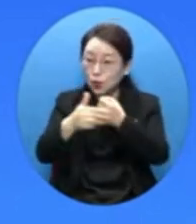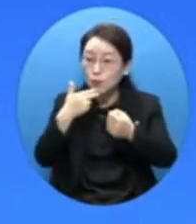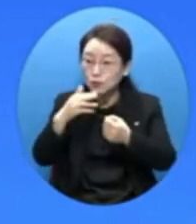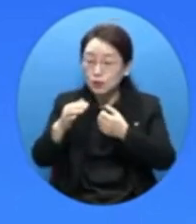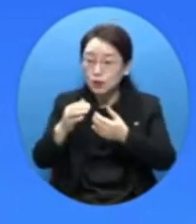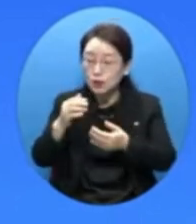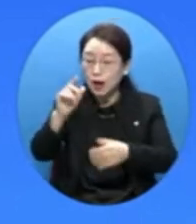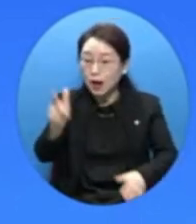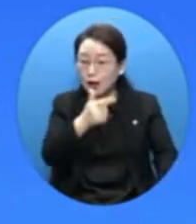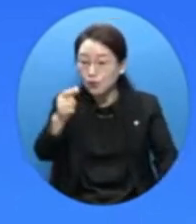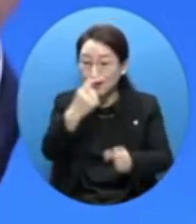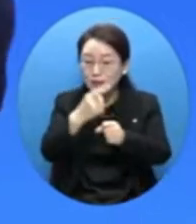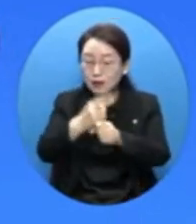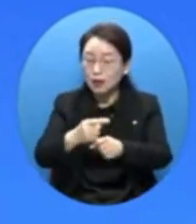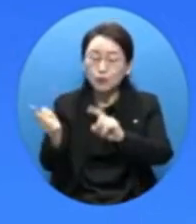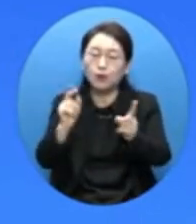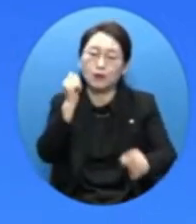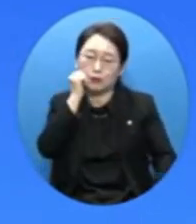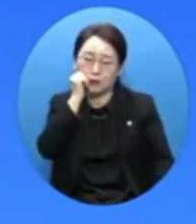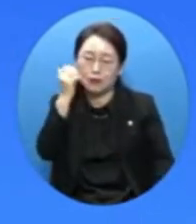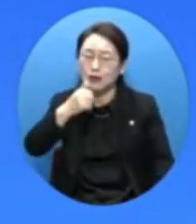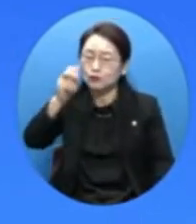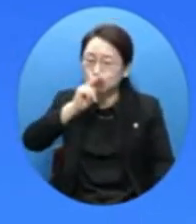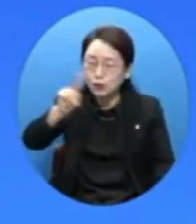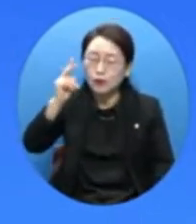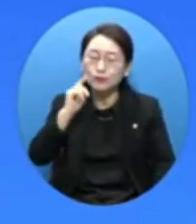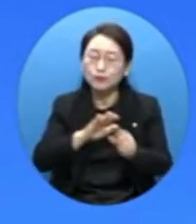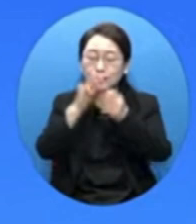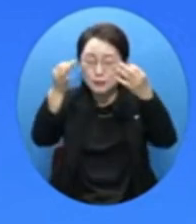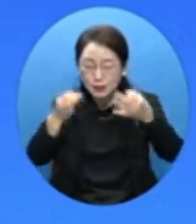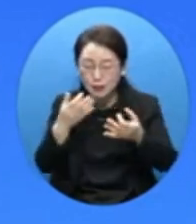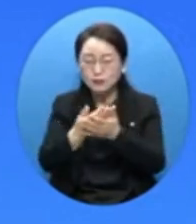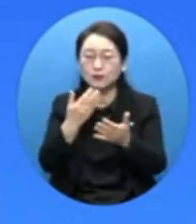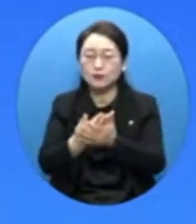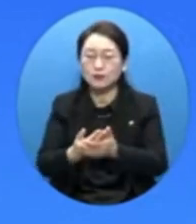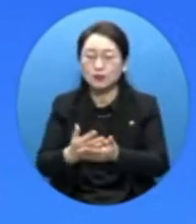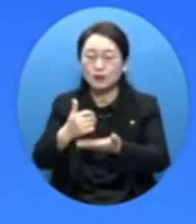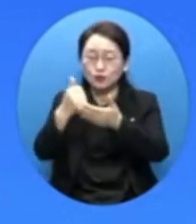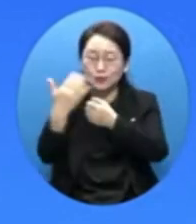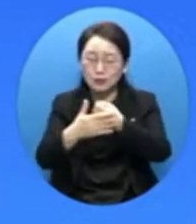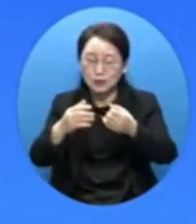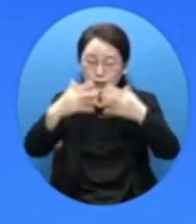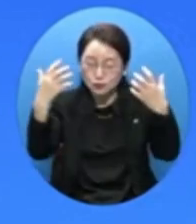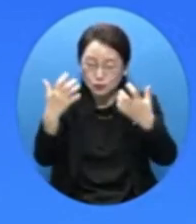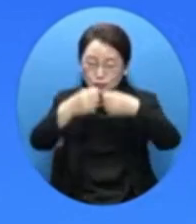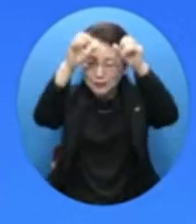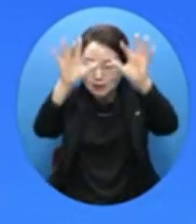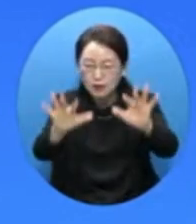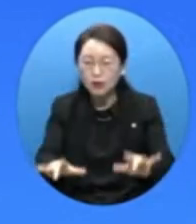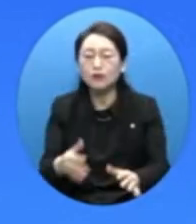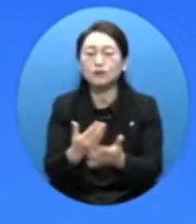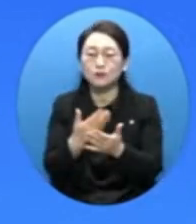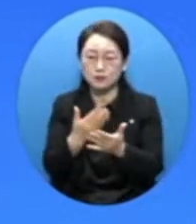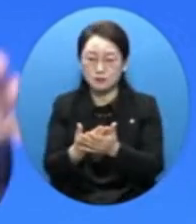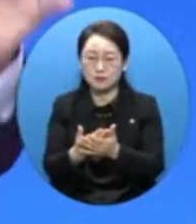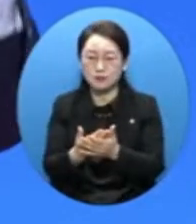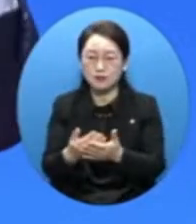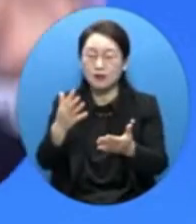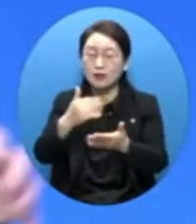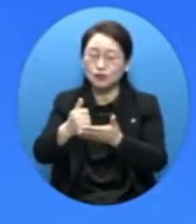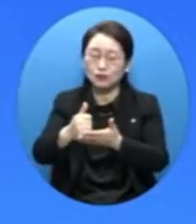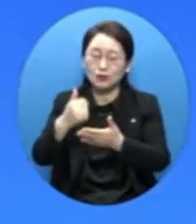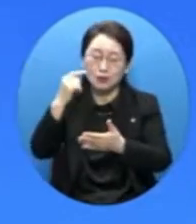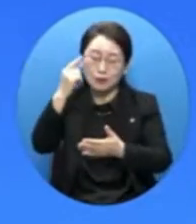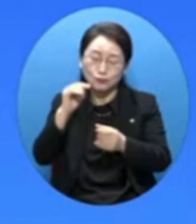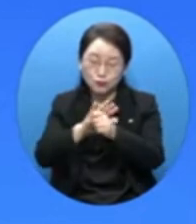한 시간도 살아갈 수 없습니다. 주여 우리를 긍휼히 여겨주셔서 주여 은혜를 충만하게 내려 주시옵소서. 주님의 긍휼히